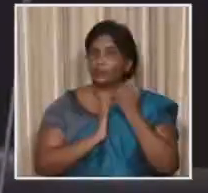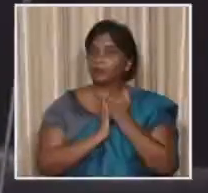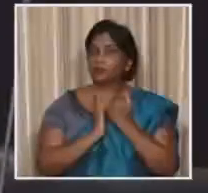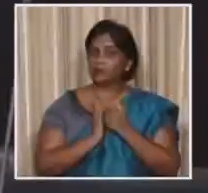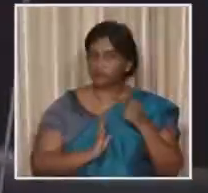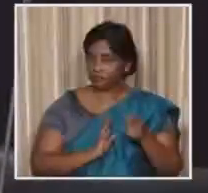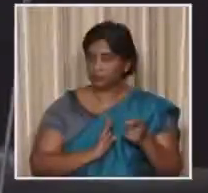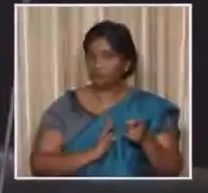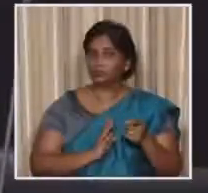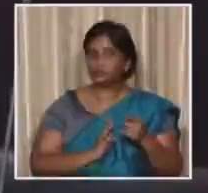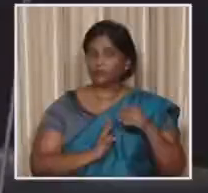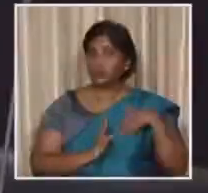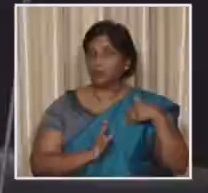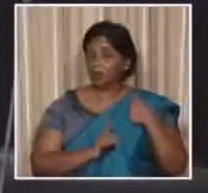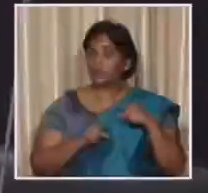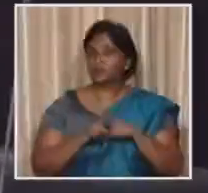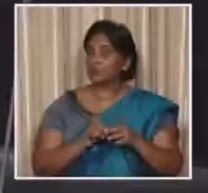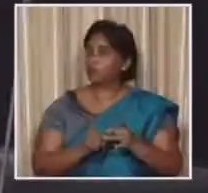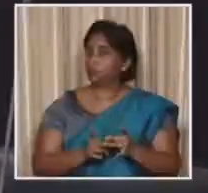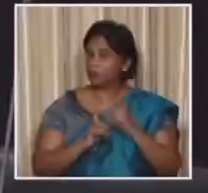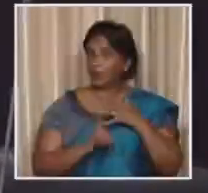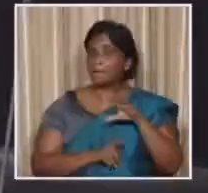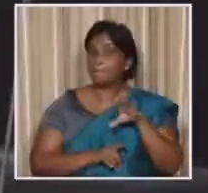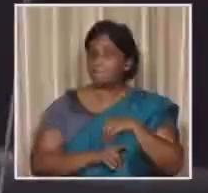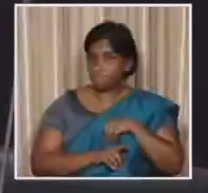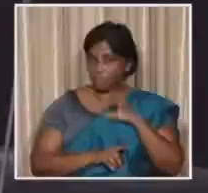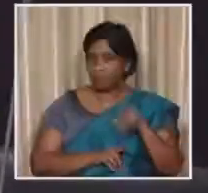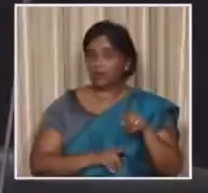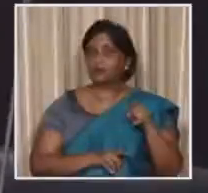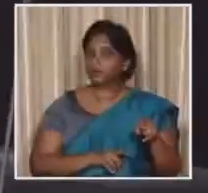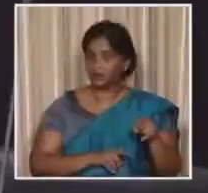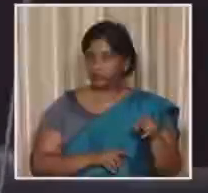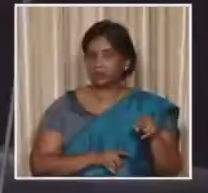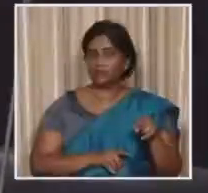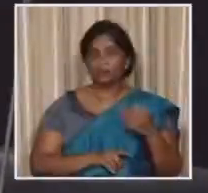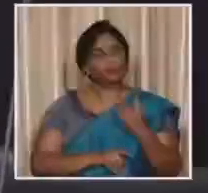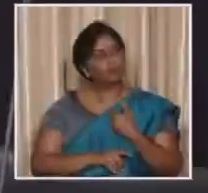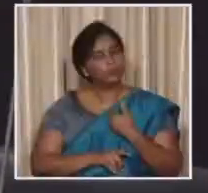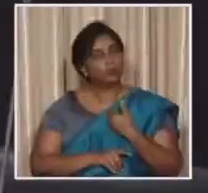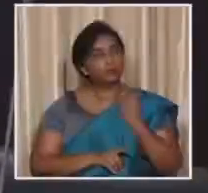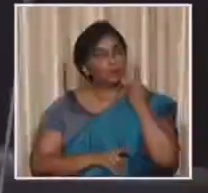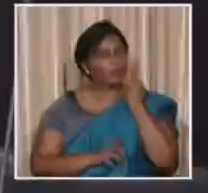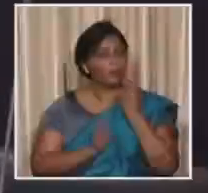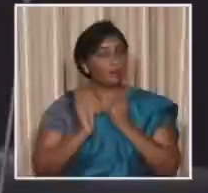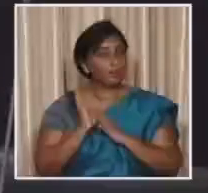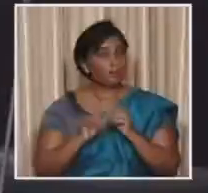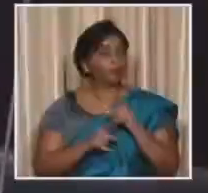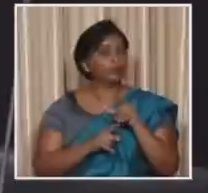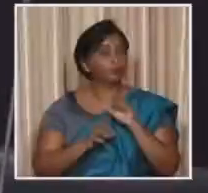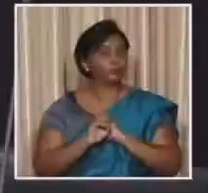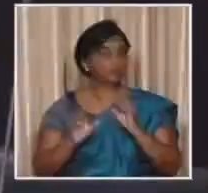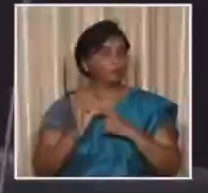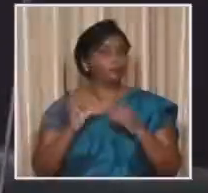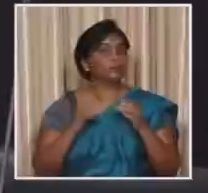paddhatiya moola dharma lesa e aakarayenma piliganna bawa me api vidyut madhya vikasana